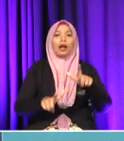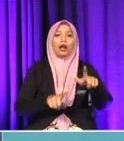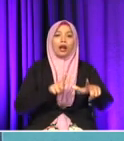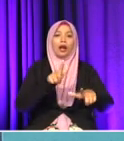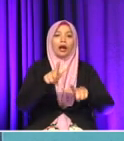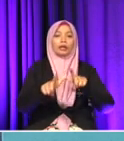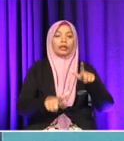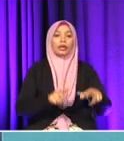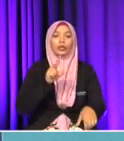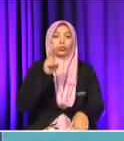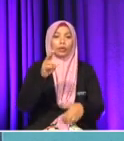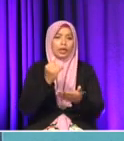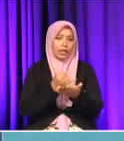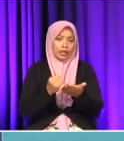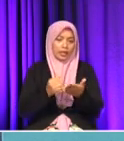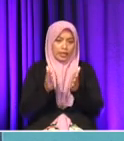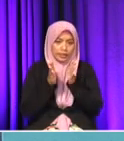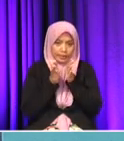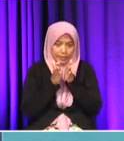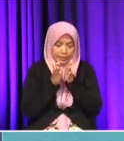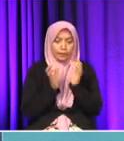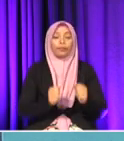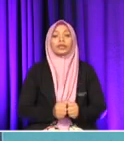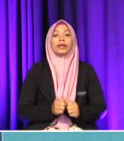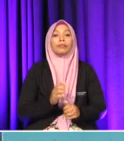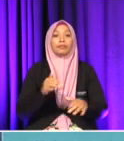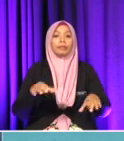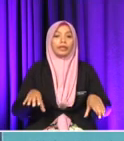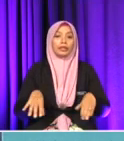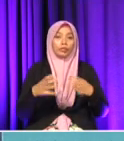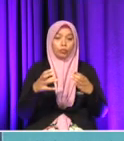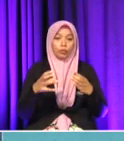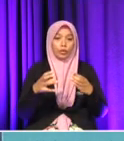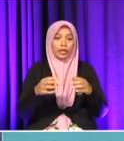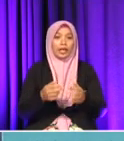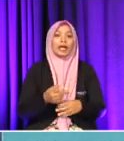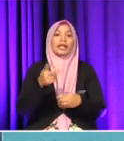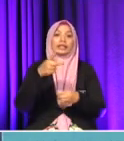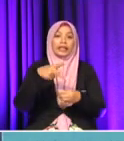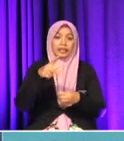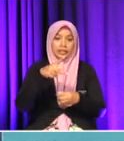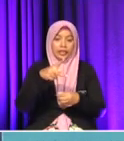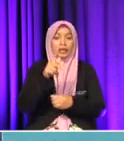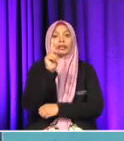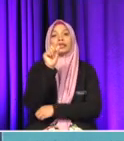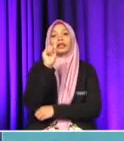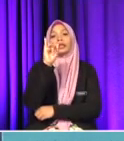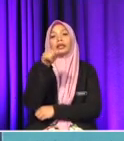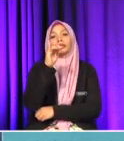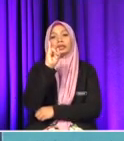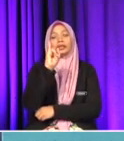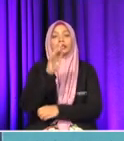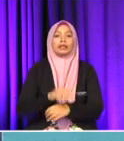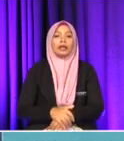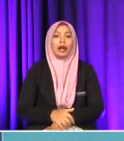karena kecil apabila kita buat kajian lapangan kita terus kepada lakaran kecil daripada kita punya